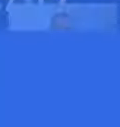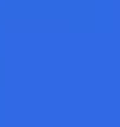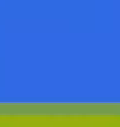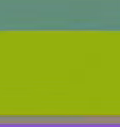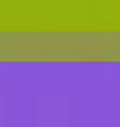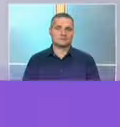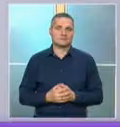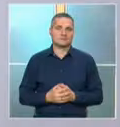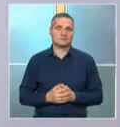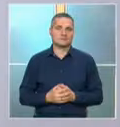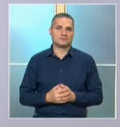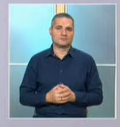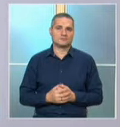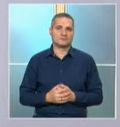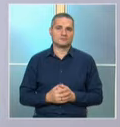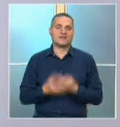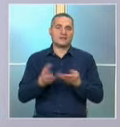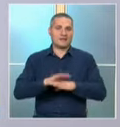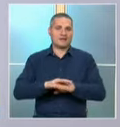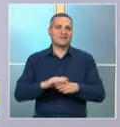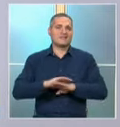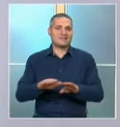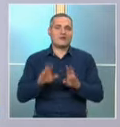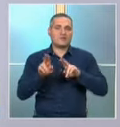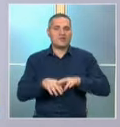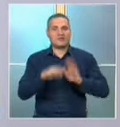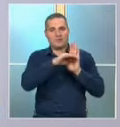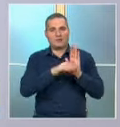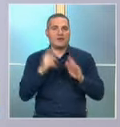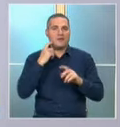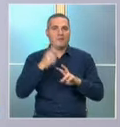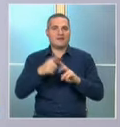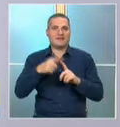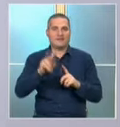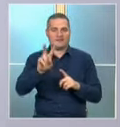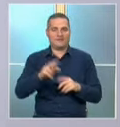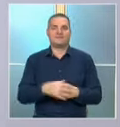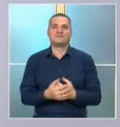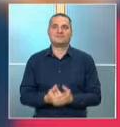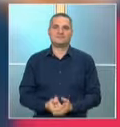Така се разделям. Останете с програмата на БНТ 2.